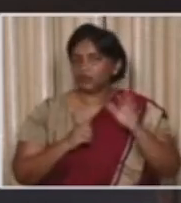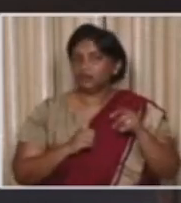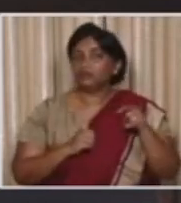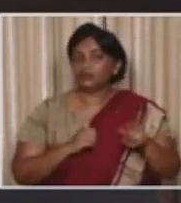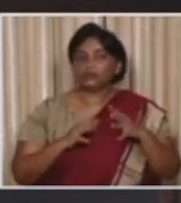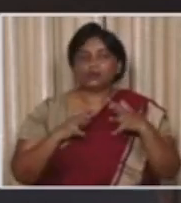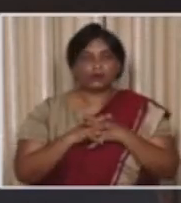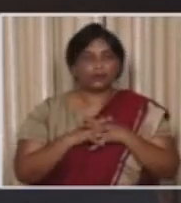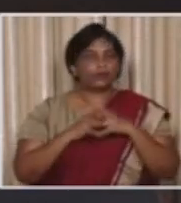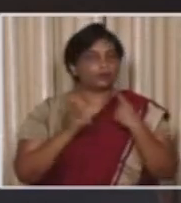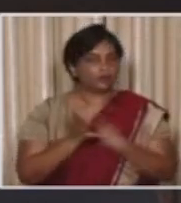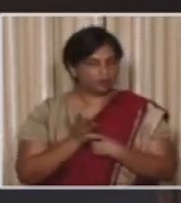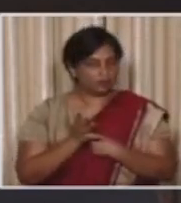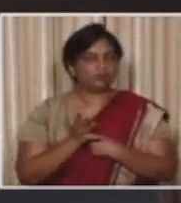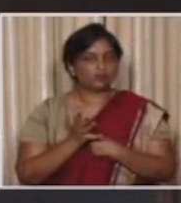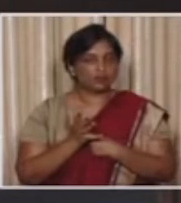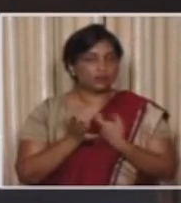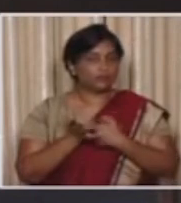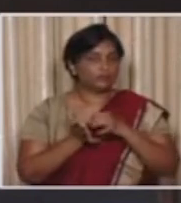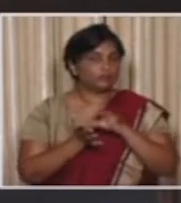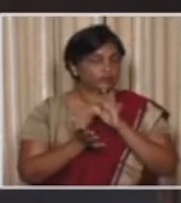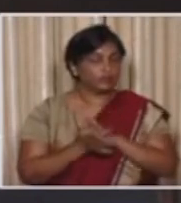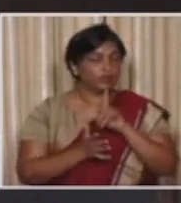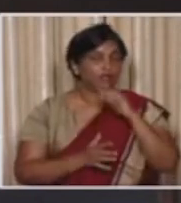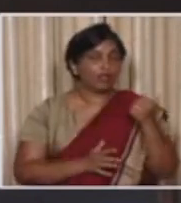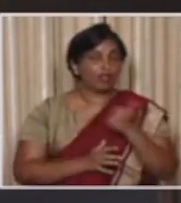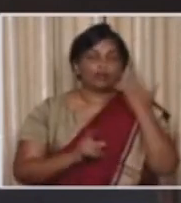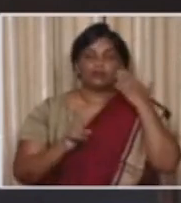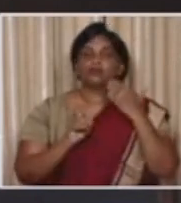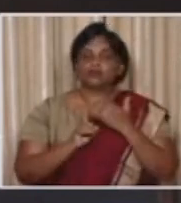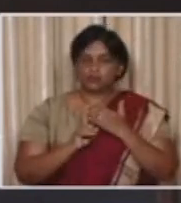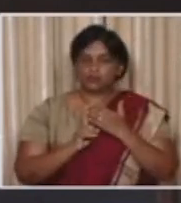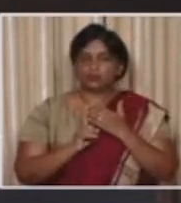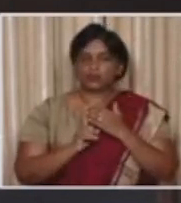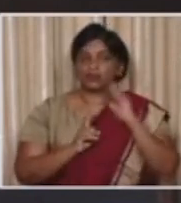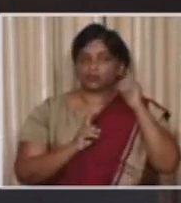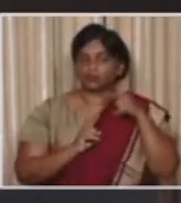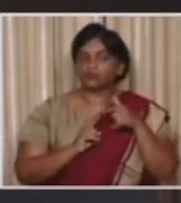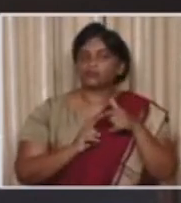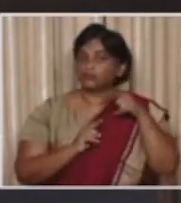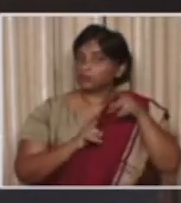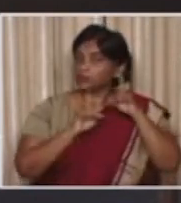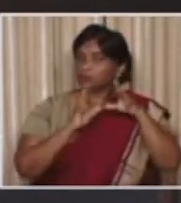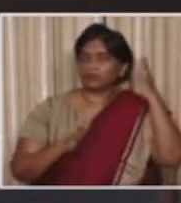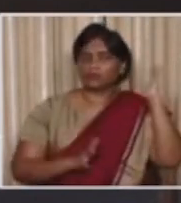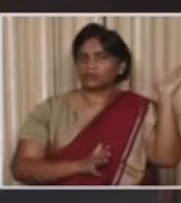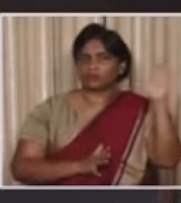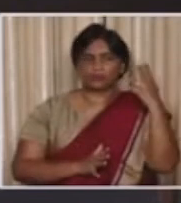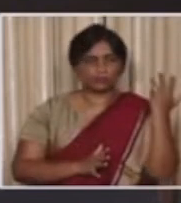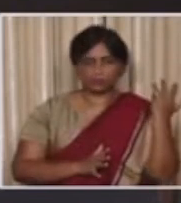මේ WR කියන මෙවර ඔෆ් රෙජිස්ට්‍රේෂන් එකට දැම්ම අලුත් අංගයක් මොකද්ද ස්පෙෂල් පාත්වේ කියලා. එහෙම එකක් ලෝකෙ කොහෙවත්